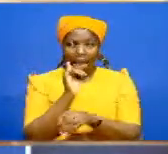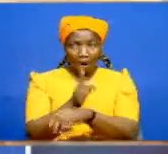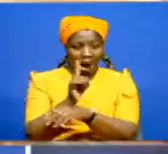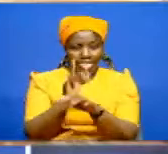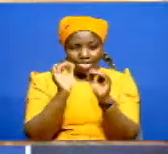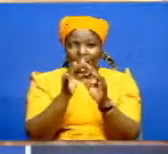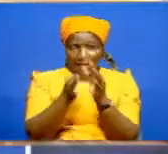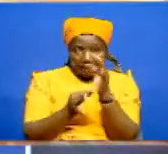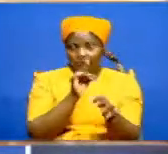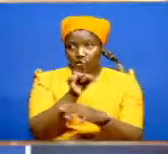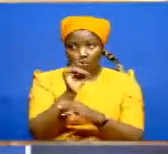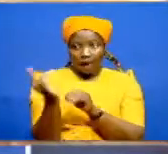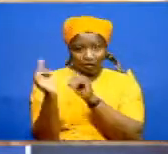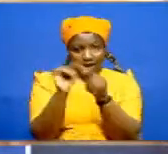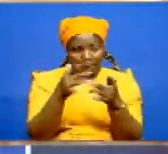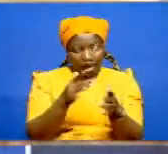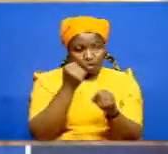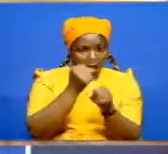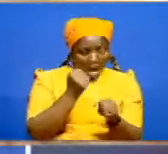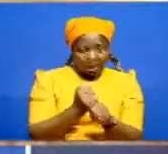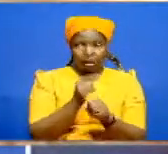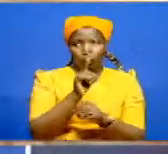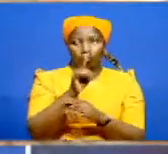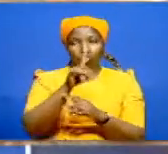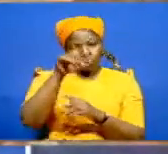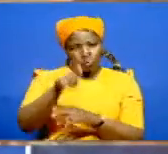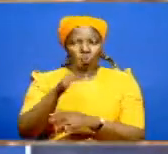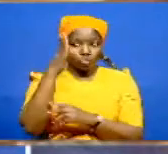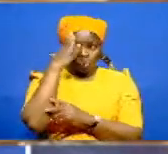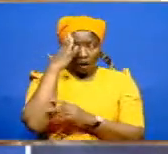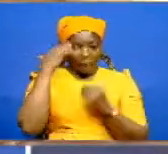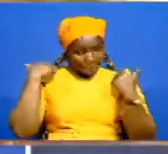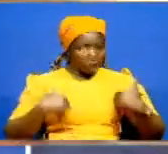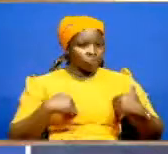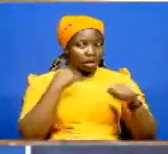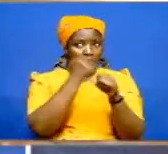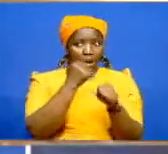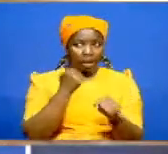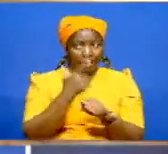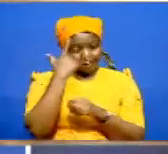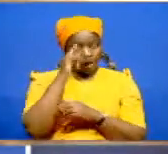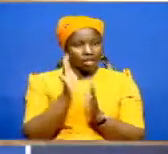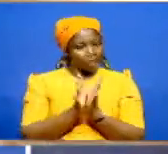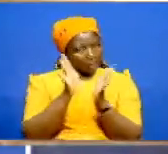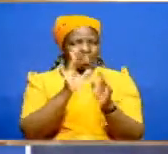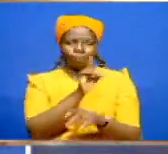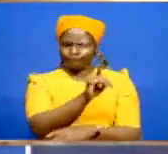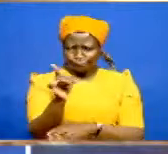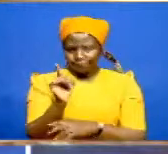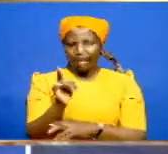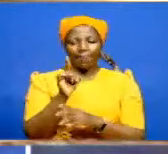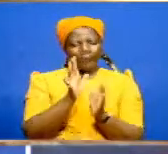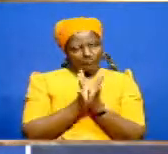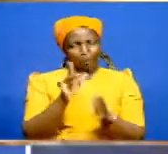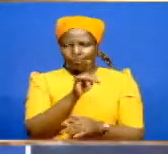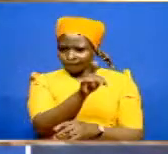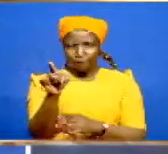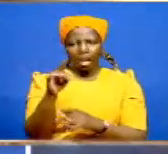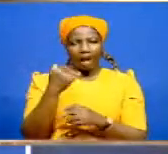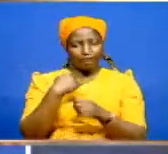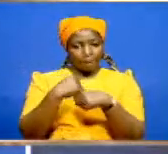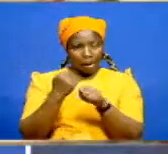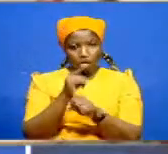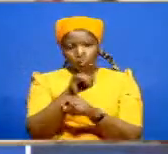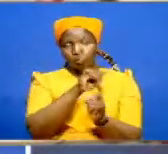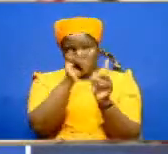Kama umekuja hapa kufanya kazi, wewe unafaa ujue mimi nafanyia mwananchi kazi. Na mwananchi ndiye amefanya ukue